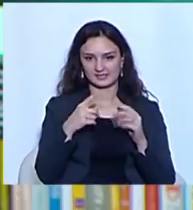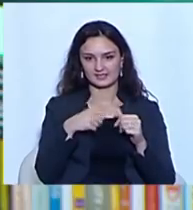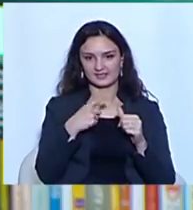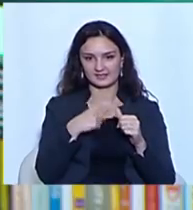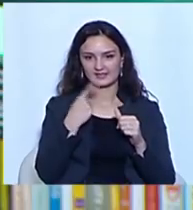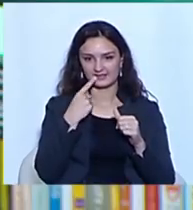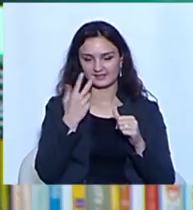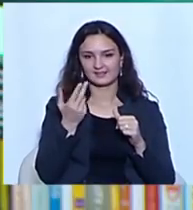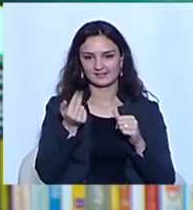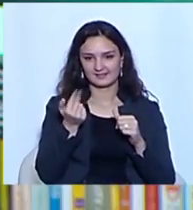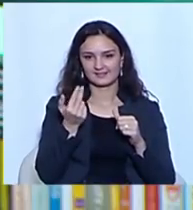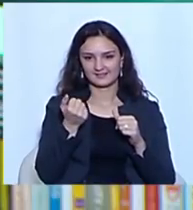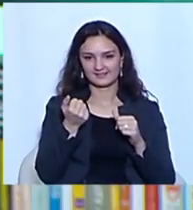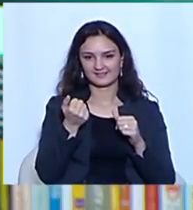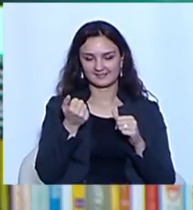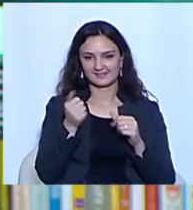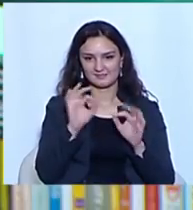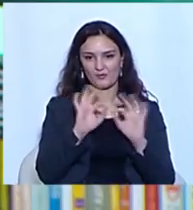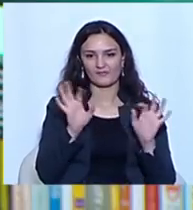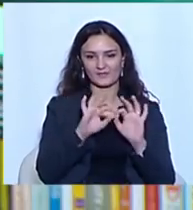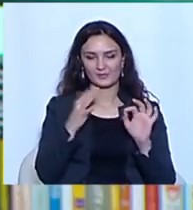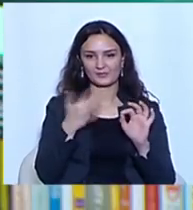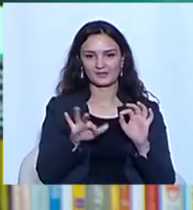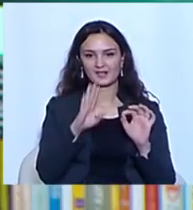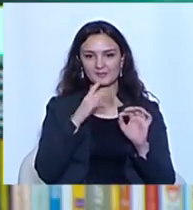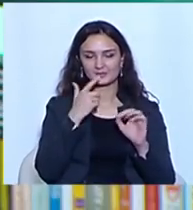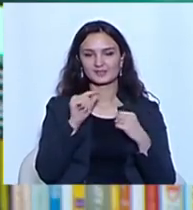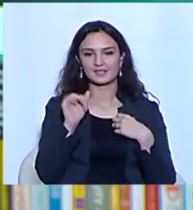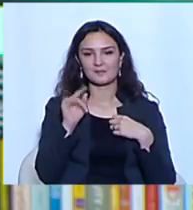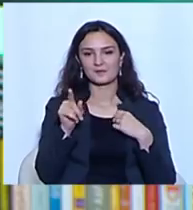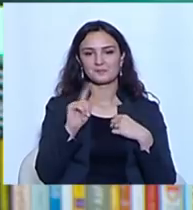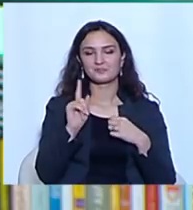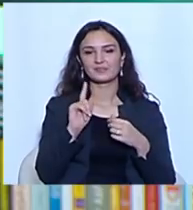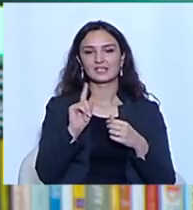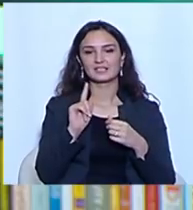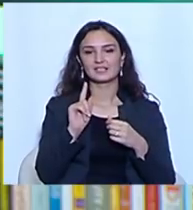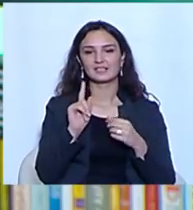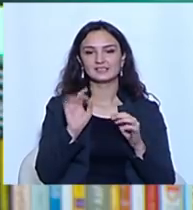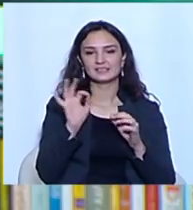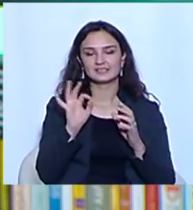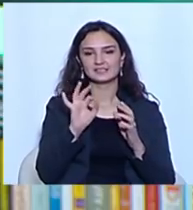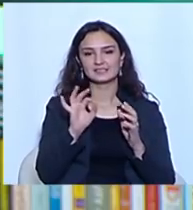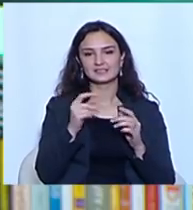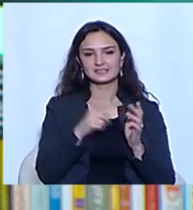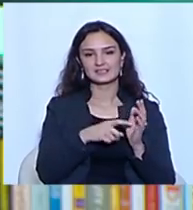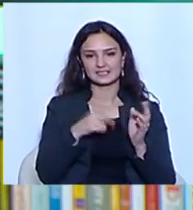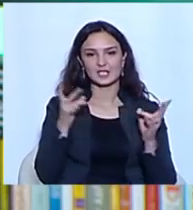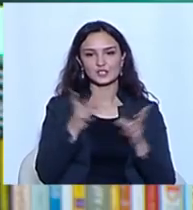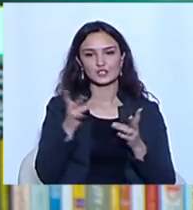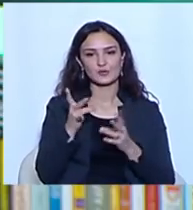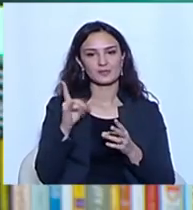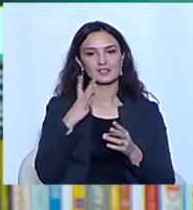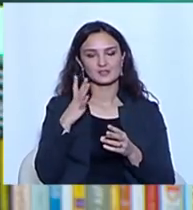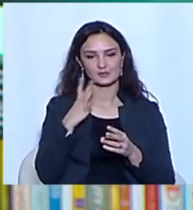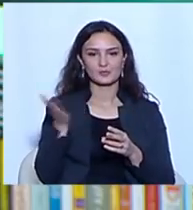და განაზოგადა კიდეც ქალბატონმა თამარმა რა ძირითადი საჭიროებები